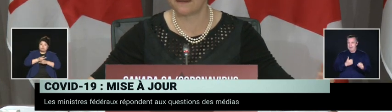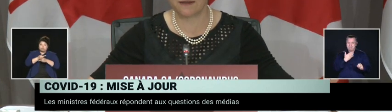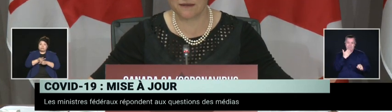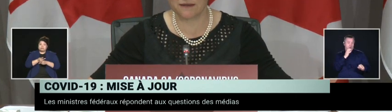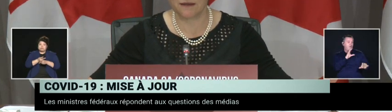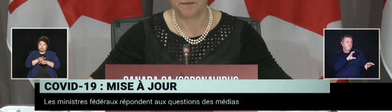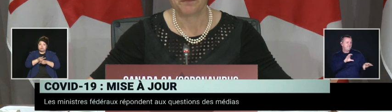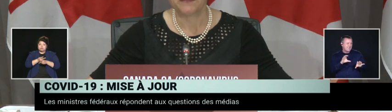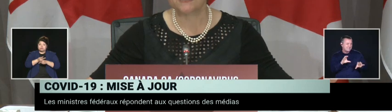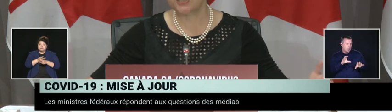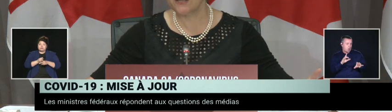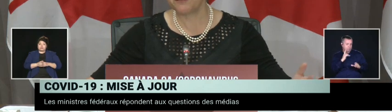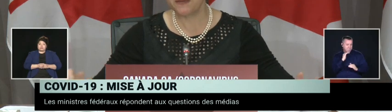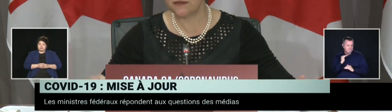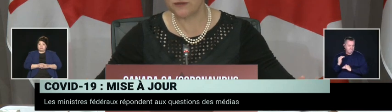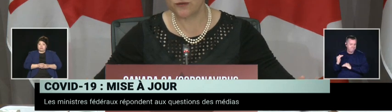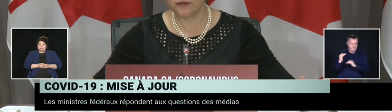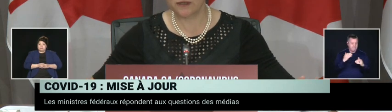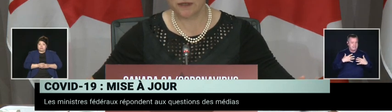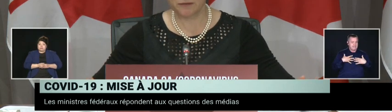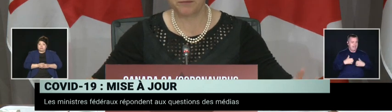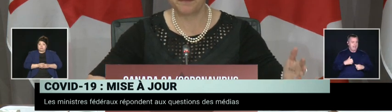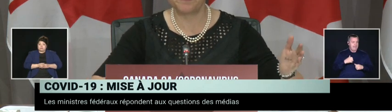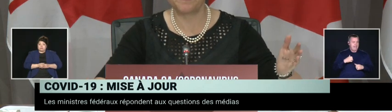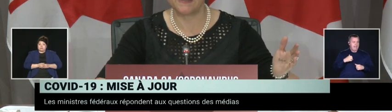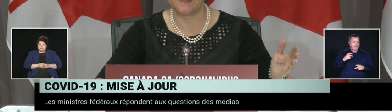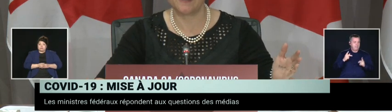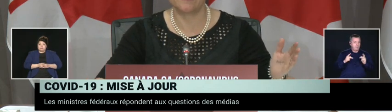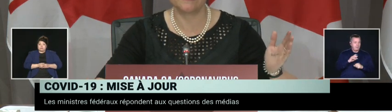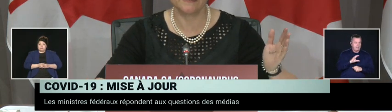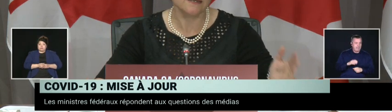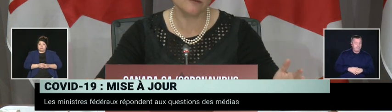des Canadiens. Chaque mesure